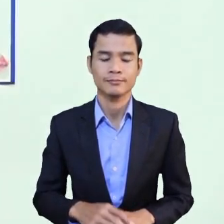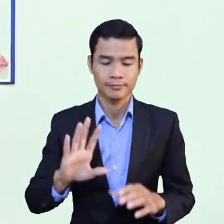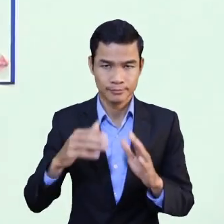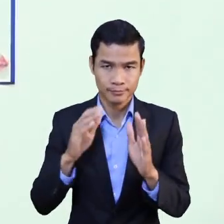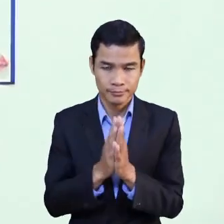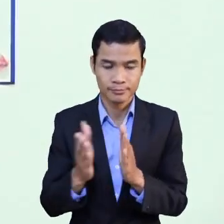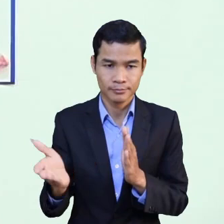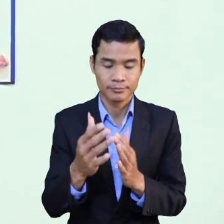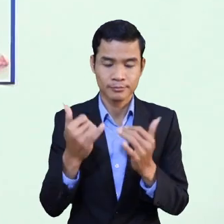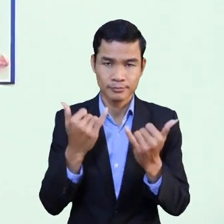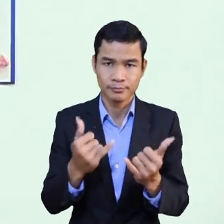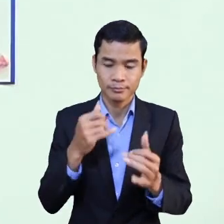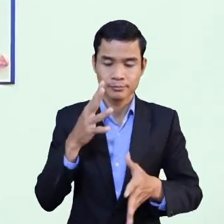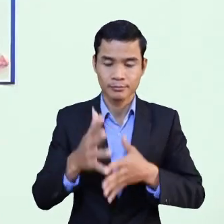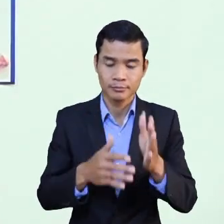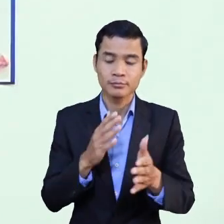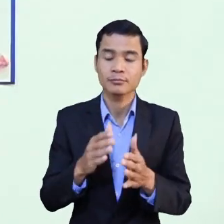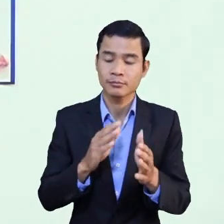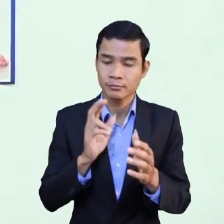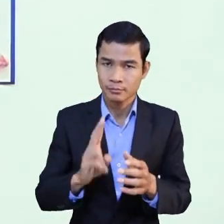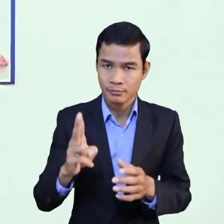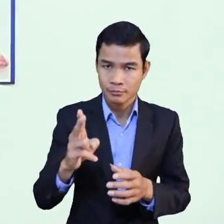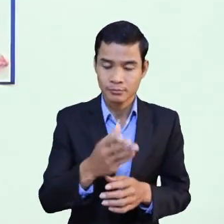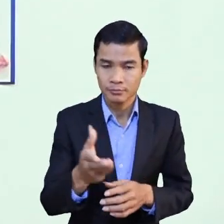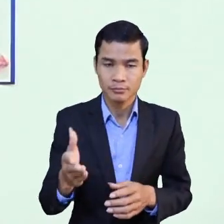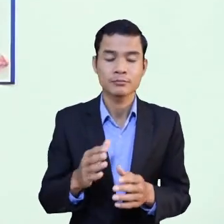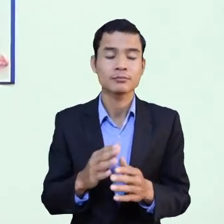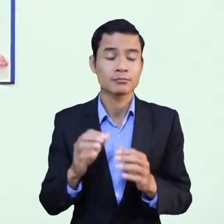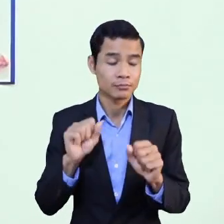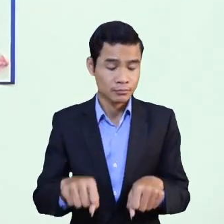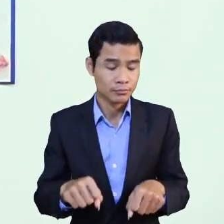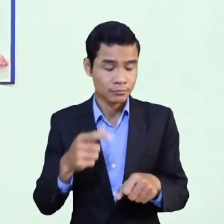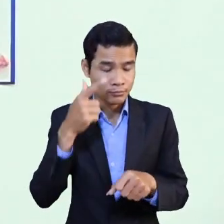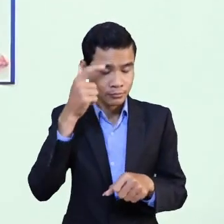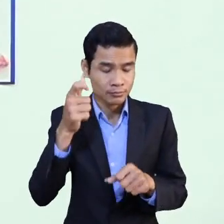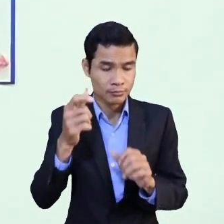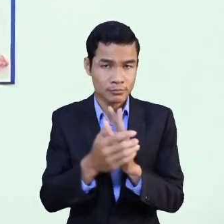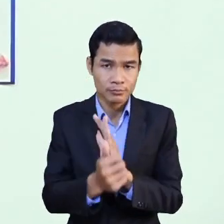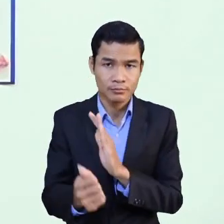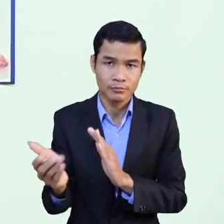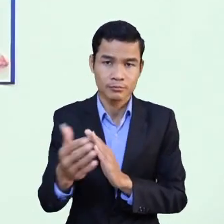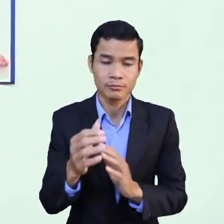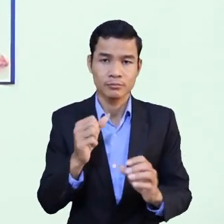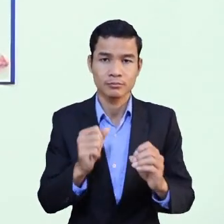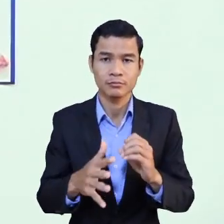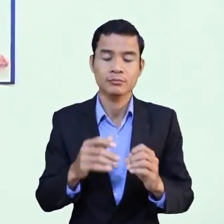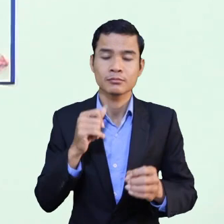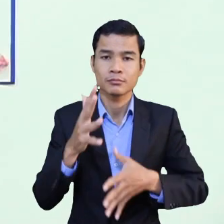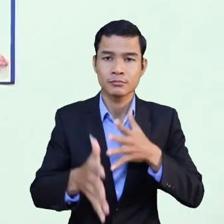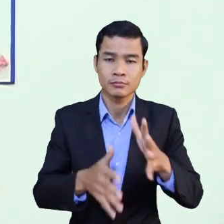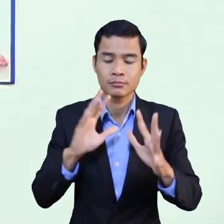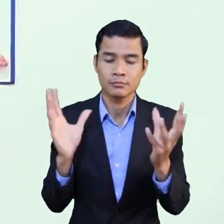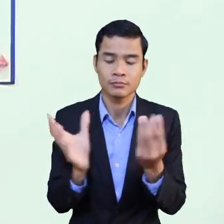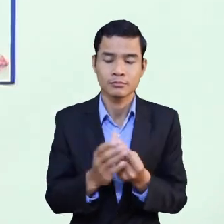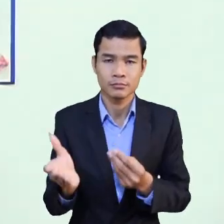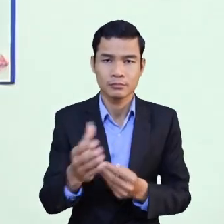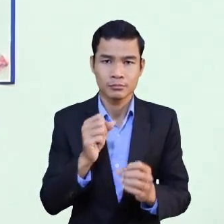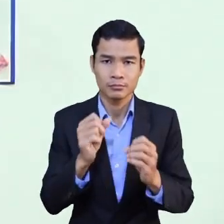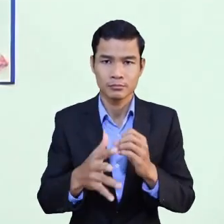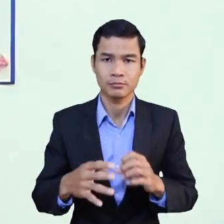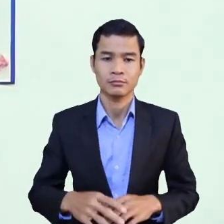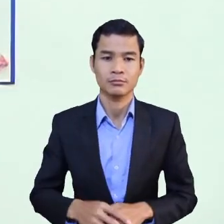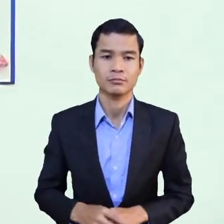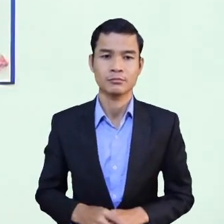អរគុណឥឡូវកូនអានឲ្យលឿនជាងចាជាងមាញ់ទៀតណាដើម្បីឲ្យកាន់តែពូកែចាប់ផ្ដើមណាអានទាំងអស់គ្នាចាប់ផ្ដើម